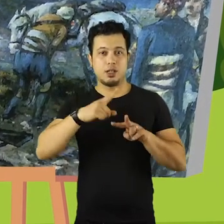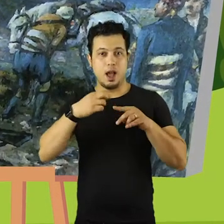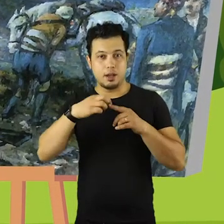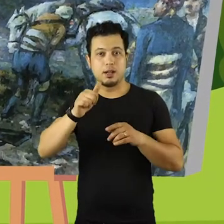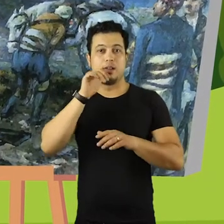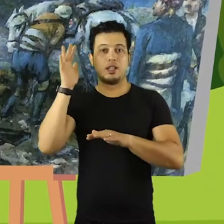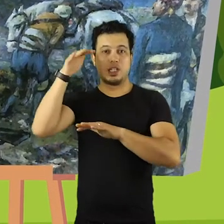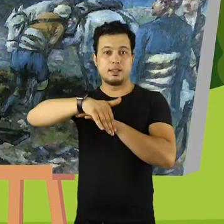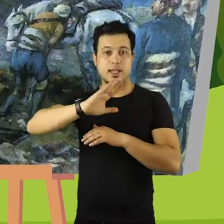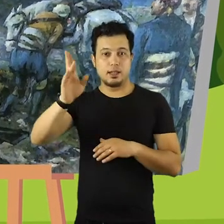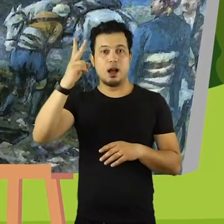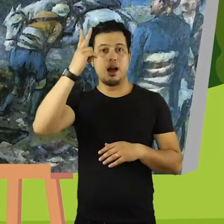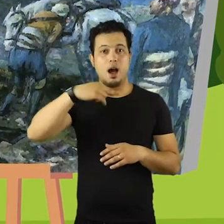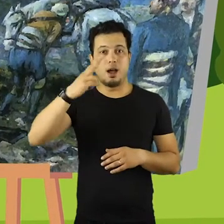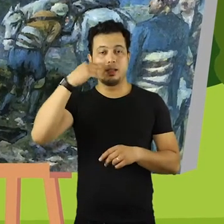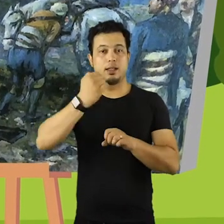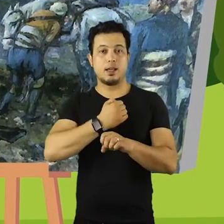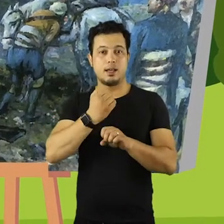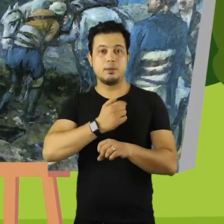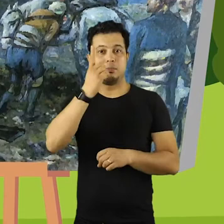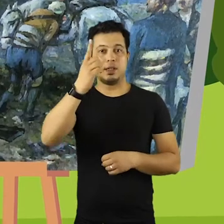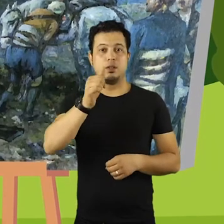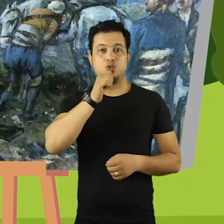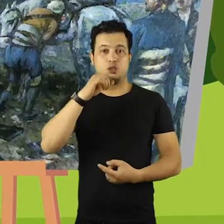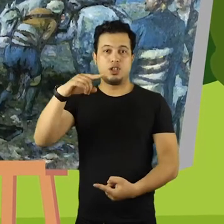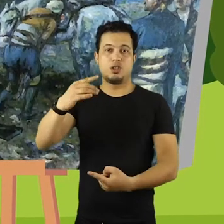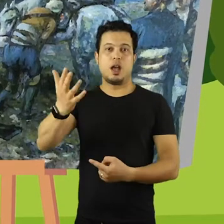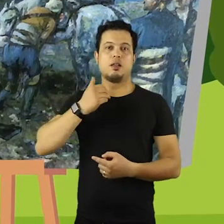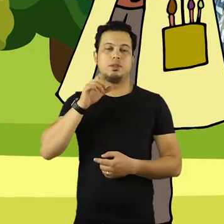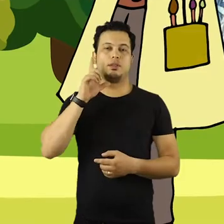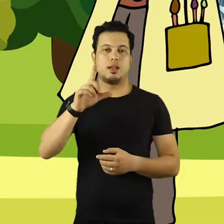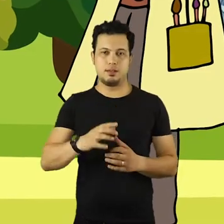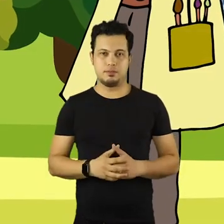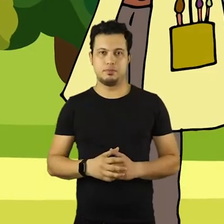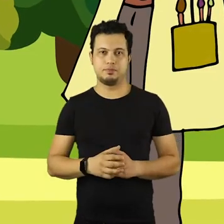gidip Ağlayan Kaya'nın suyundan bir şişe almalısınız.